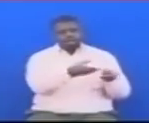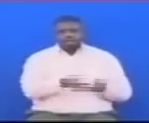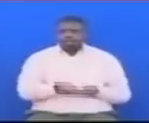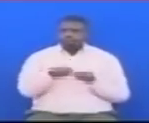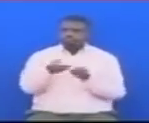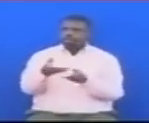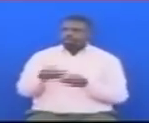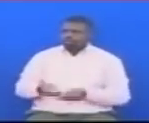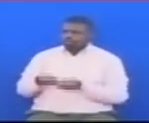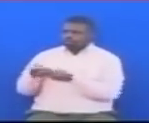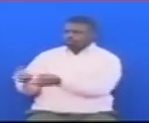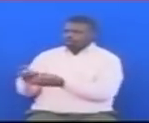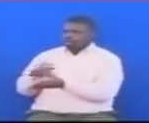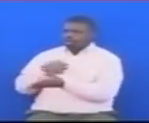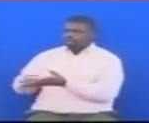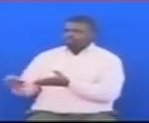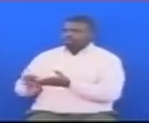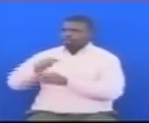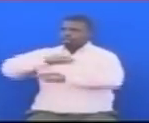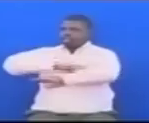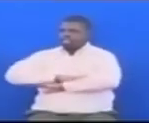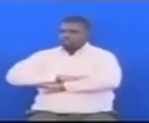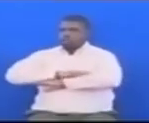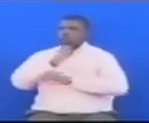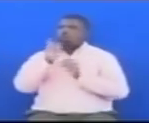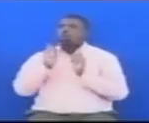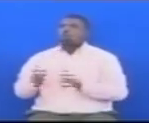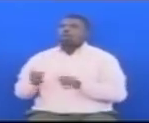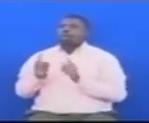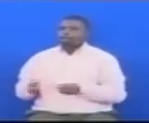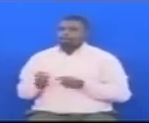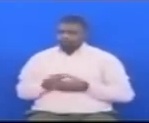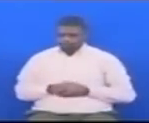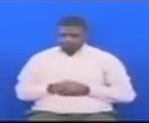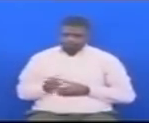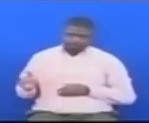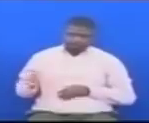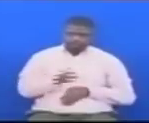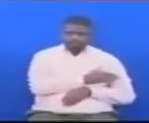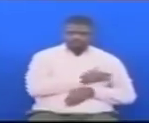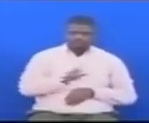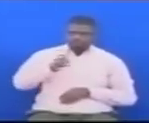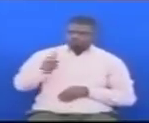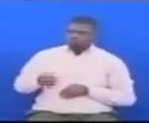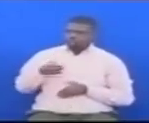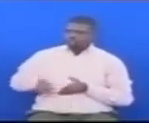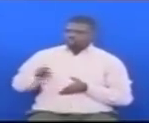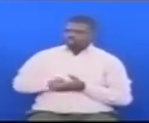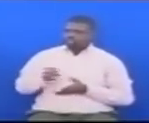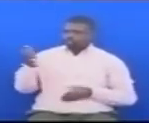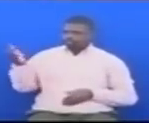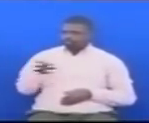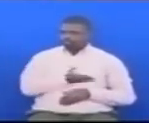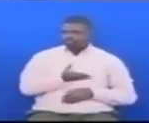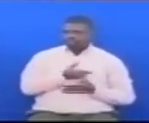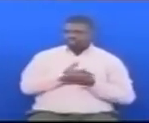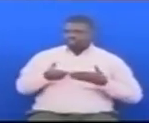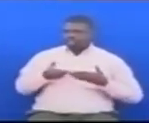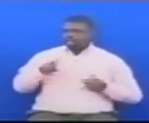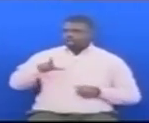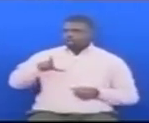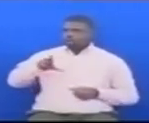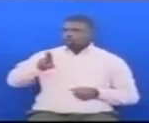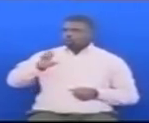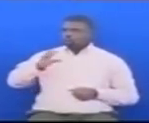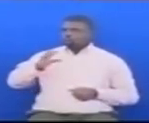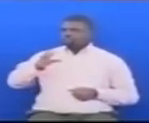likizo za walimu. Mheshimiwa Lucy Simon Magereli, swali la nyongeza. Mheshimiwa Naibu